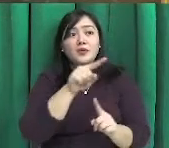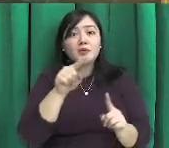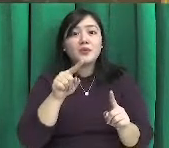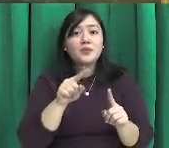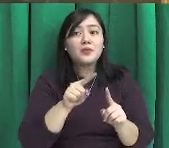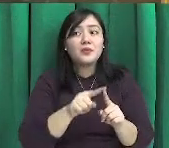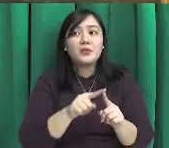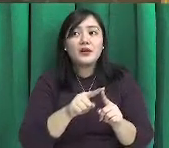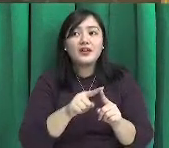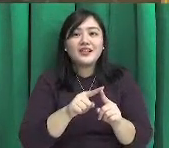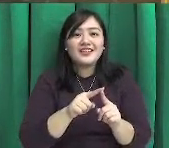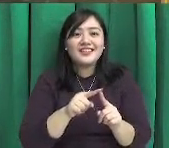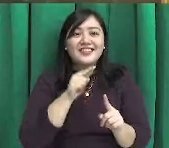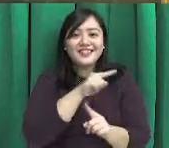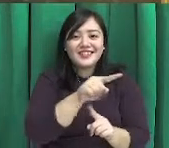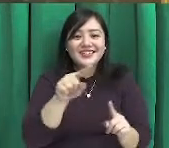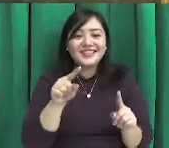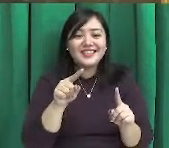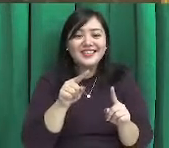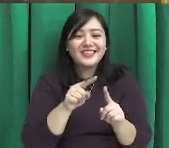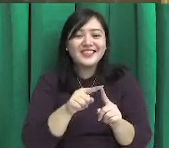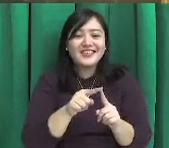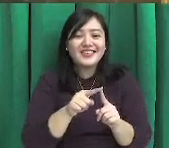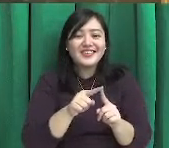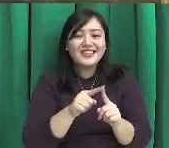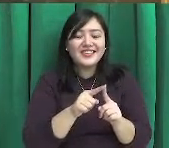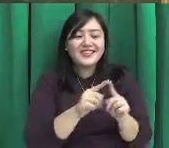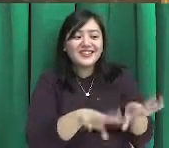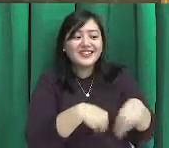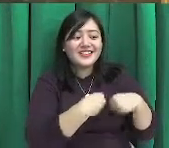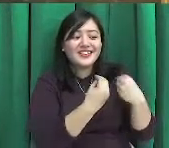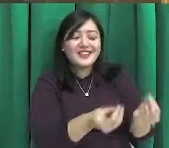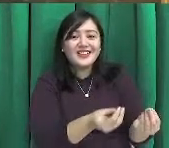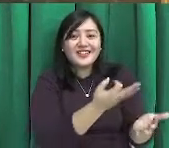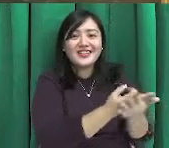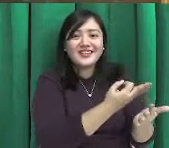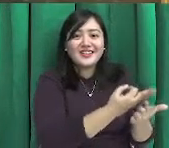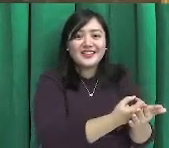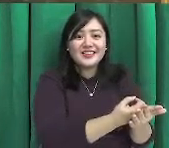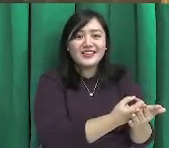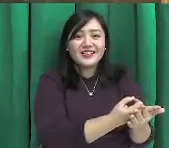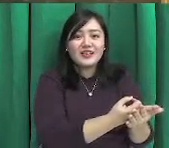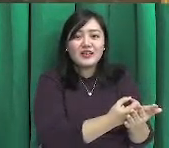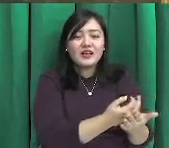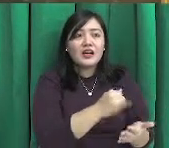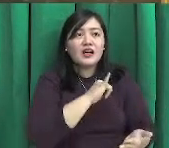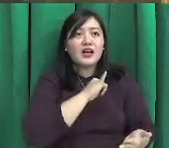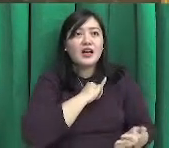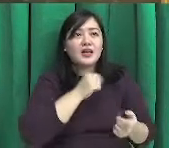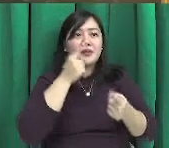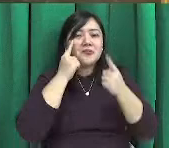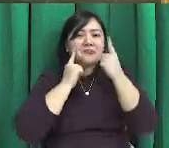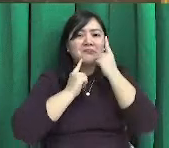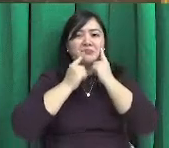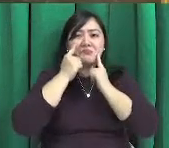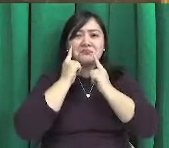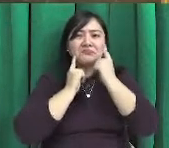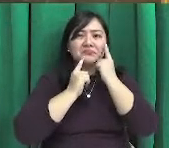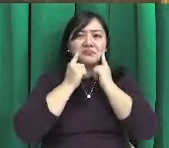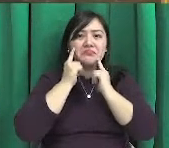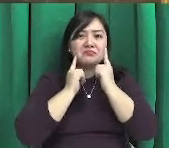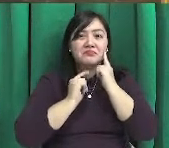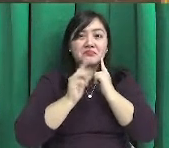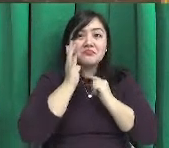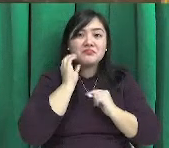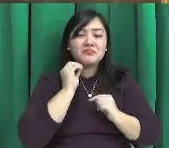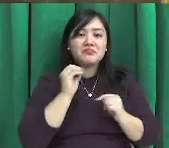Lumapit pa yun sa akin. ginano niya, pinapik niya pa ako sa balikat. Sabi